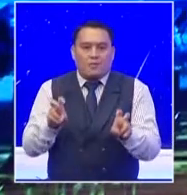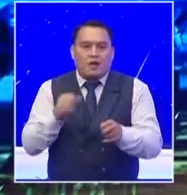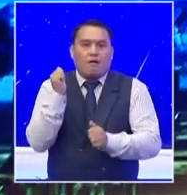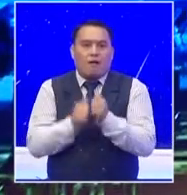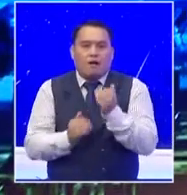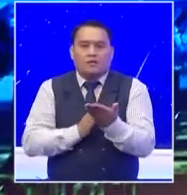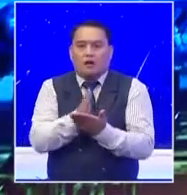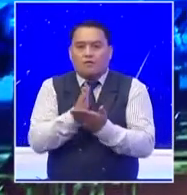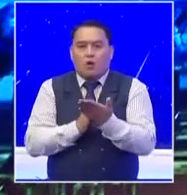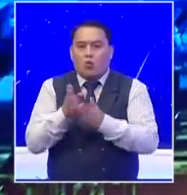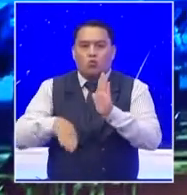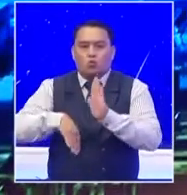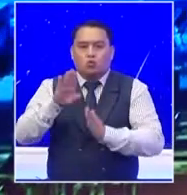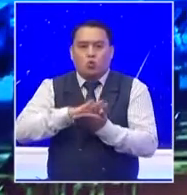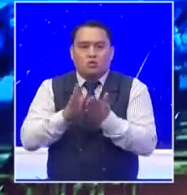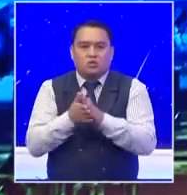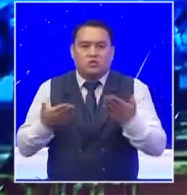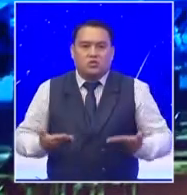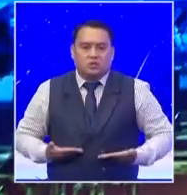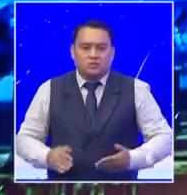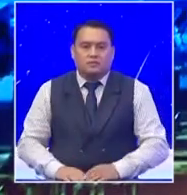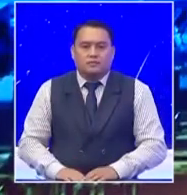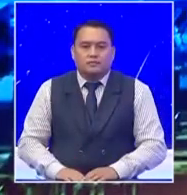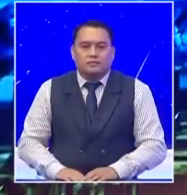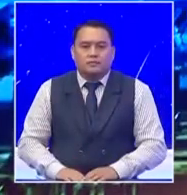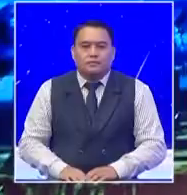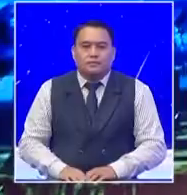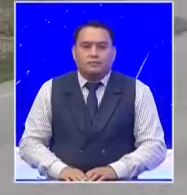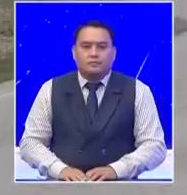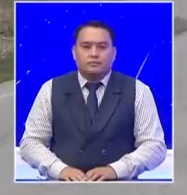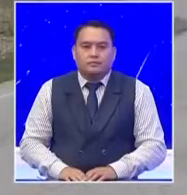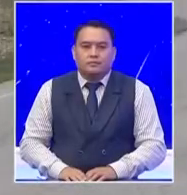Каждая из них направлена на улучшение условий жизни сельчан.